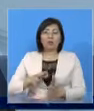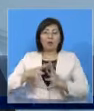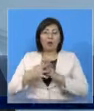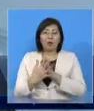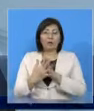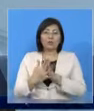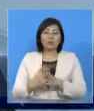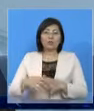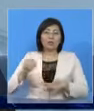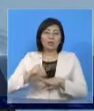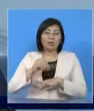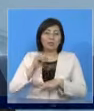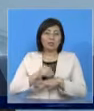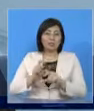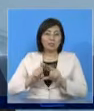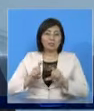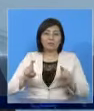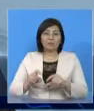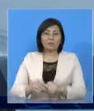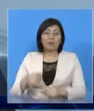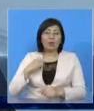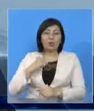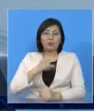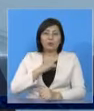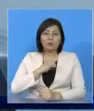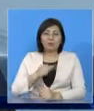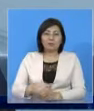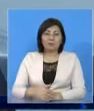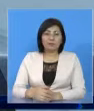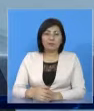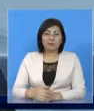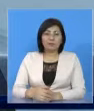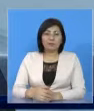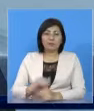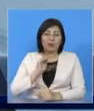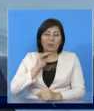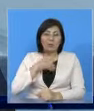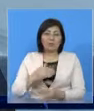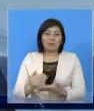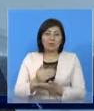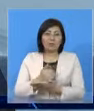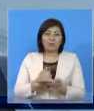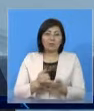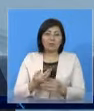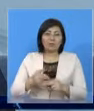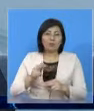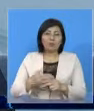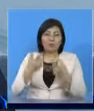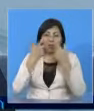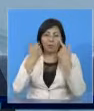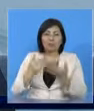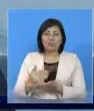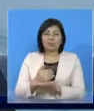жерлерде әкімдіктер өздерін мамандарымен бірлесіп осындай ақпараттар